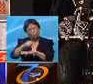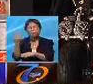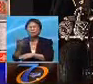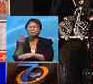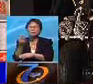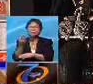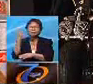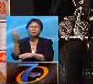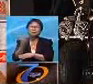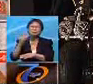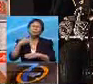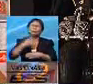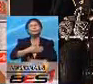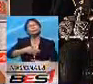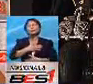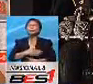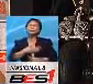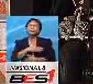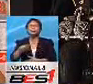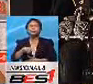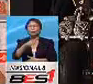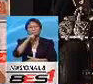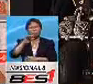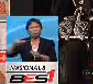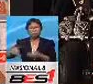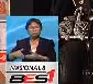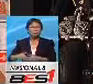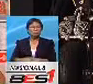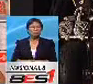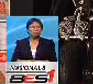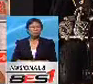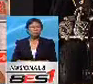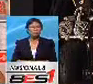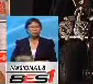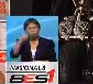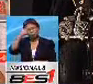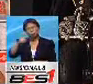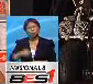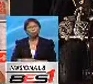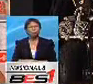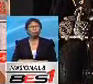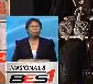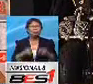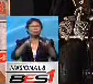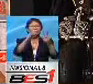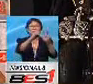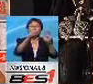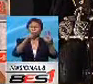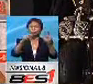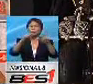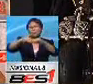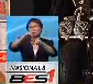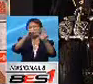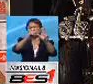biasalah, macam untuk beriadah lah. It's not recommend untuk extreme, which is untuk yang 1300 ke and above.